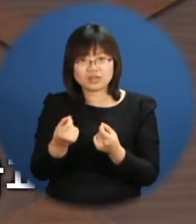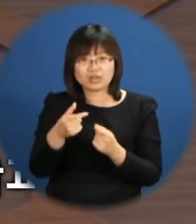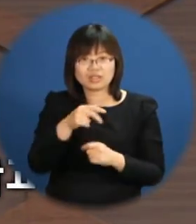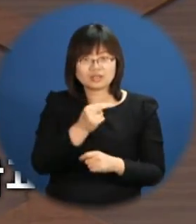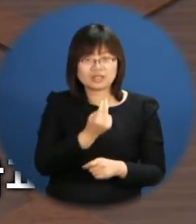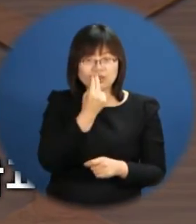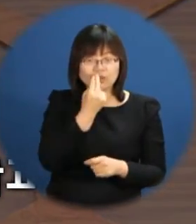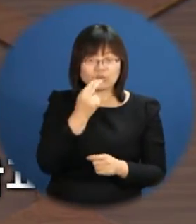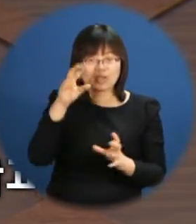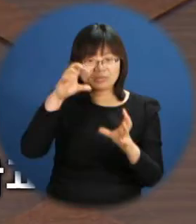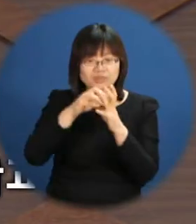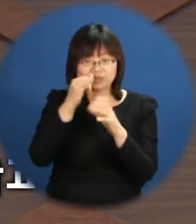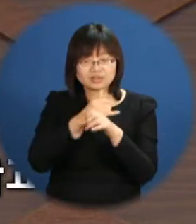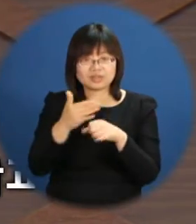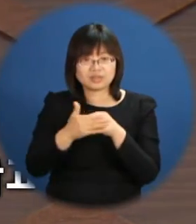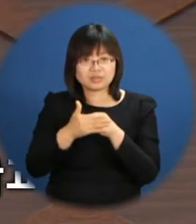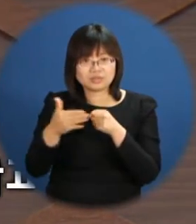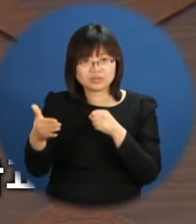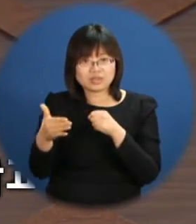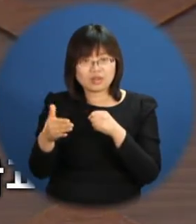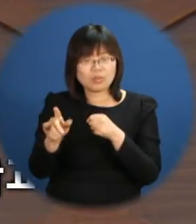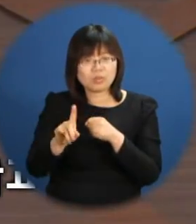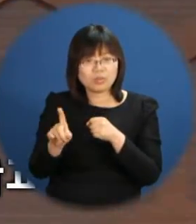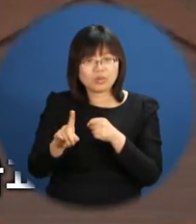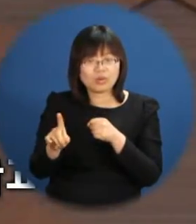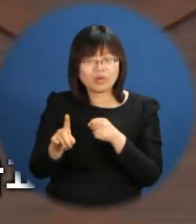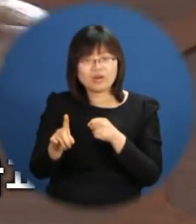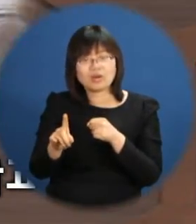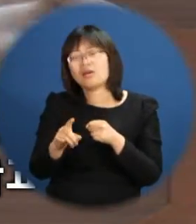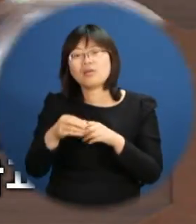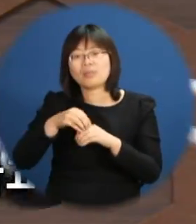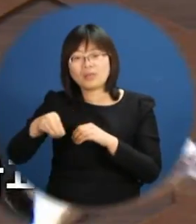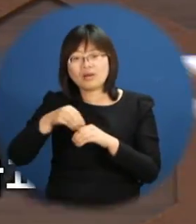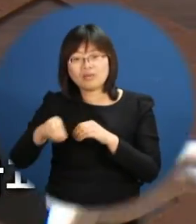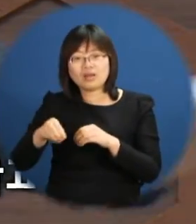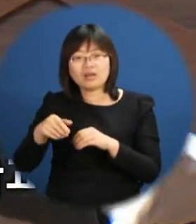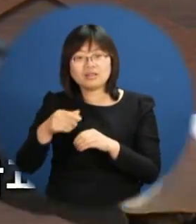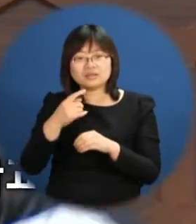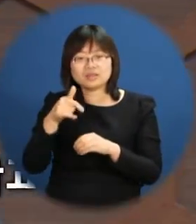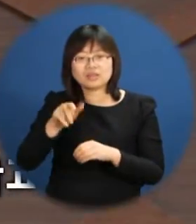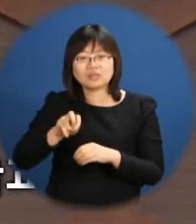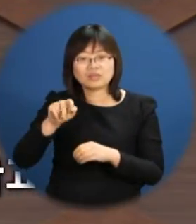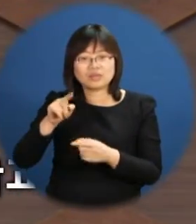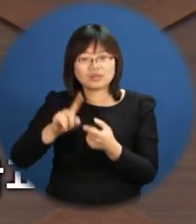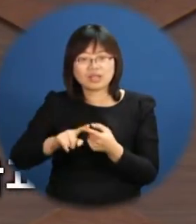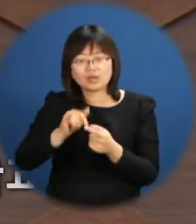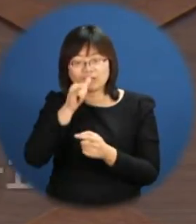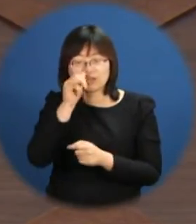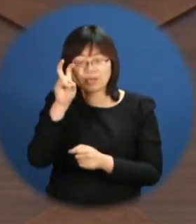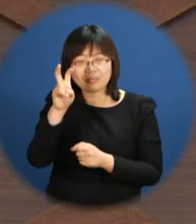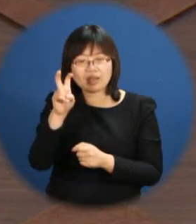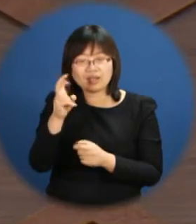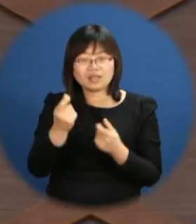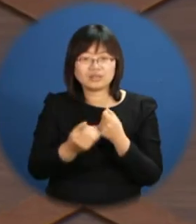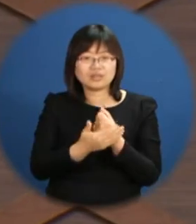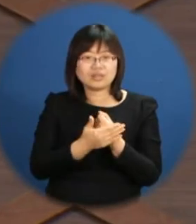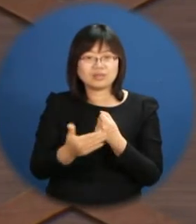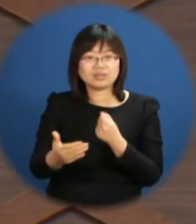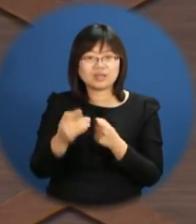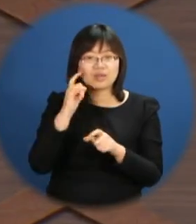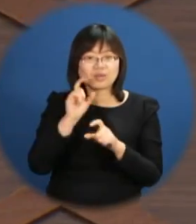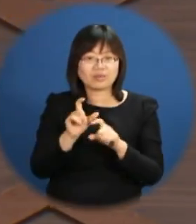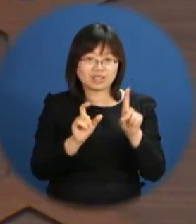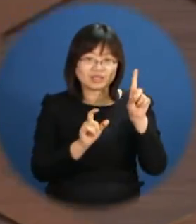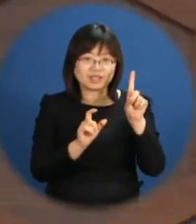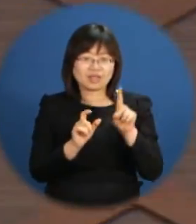가 합쳐져서 못해서 떨어져 나와 야그 금속은 금속 때로 있을 거 아니에요 그래서 고민을 했습니다